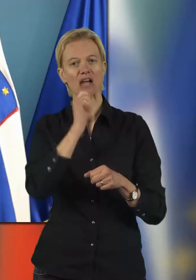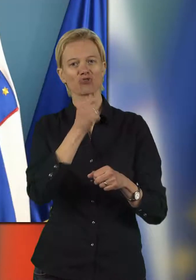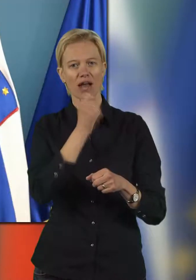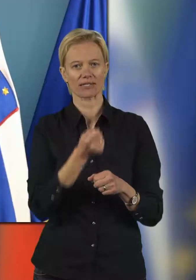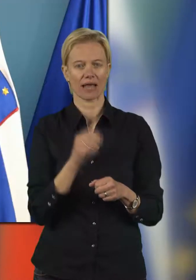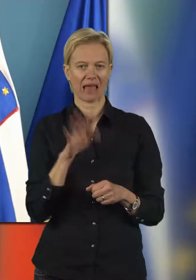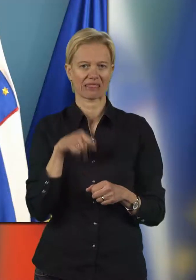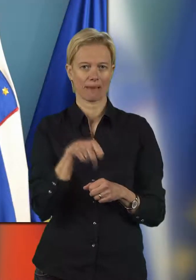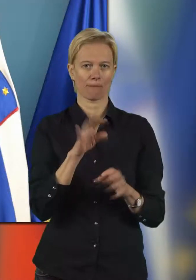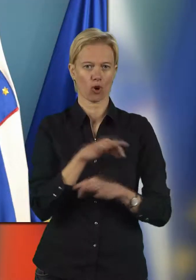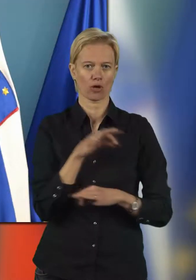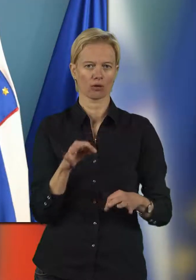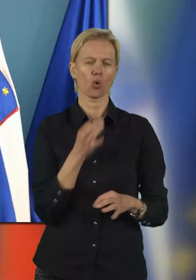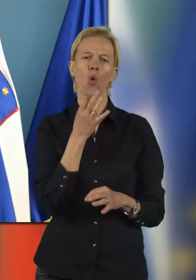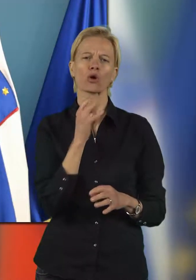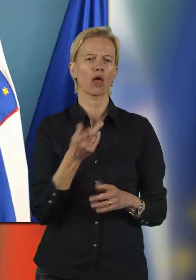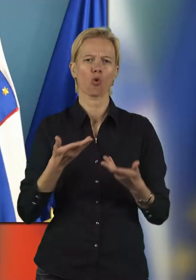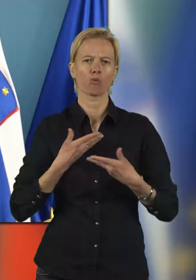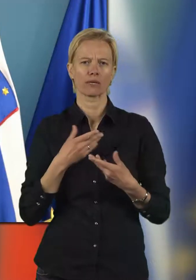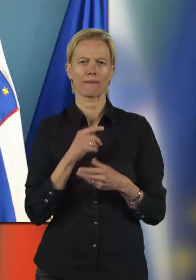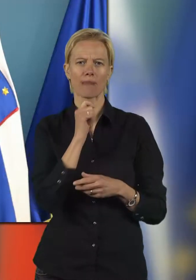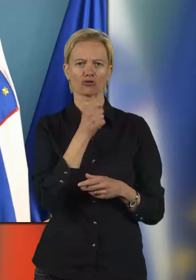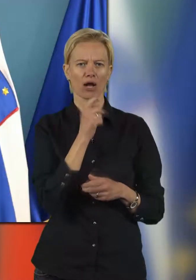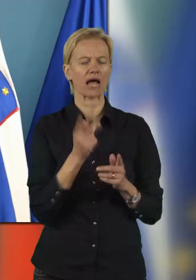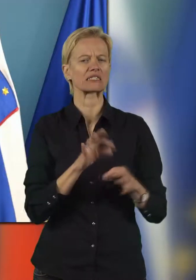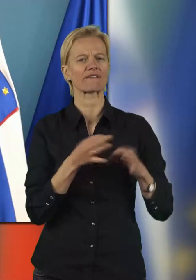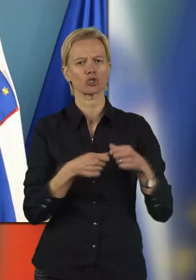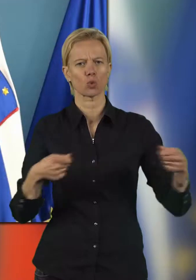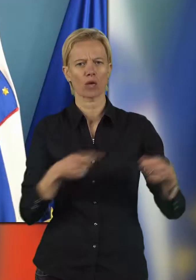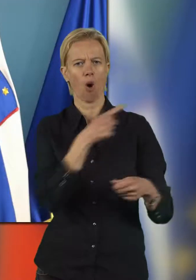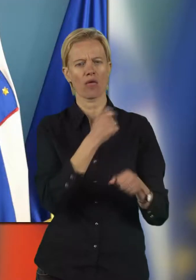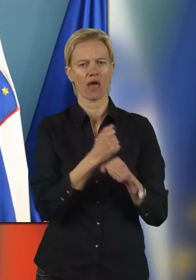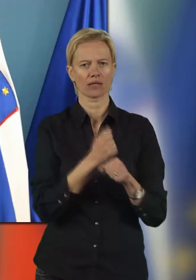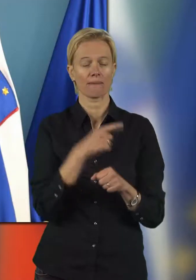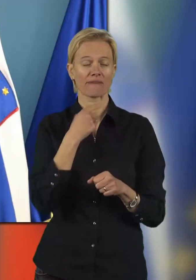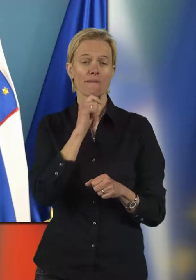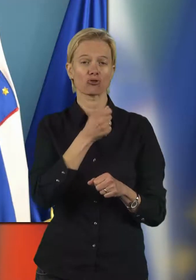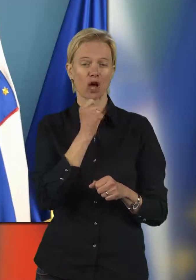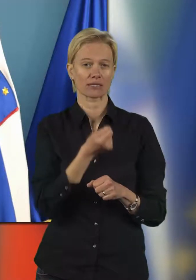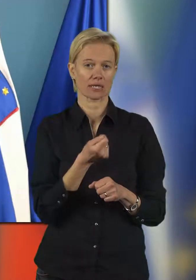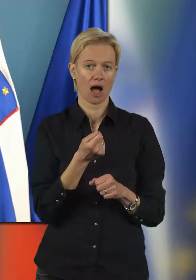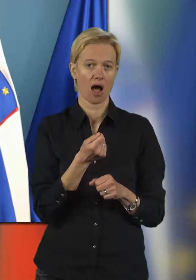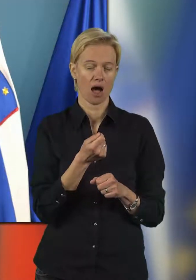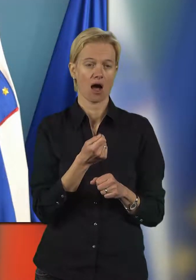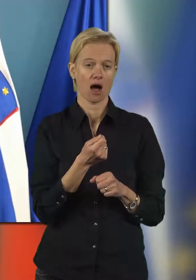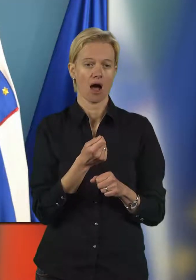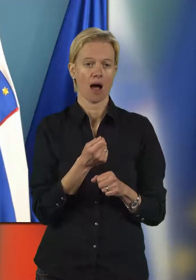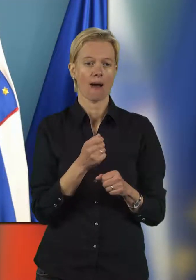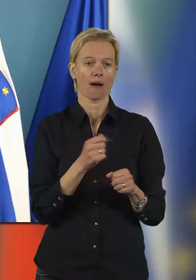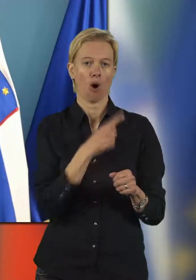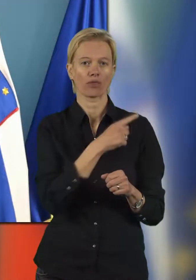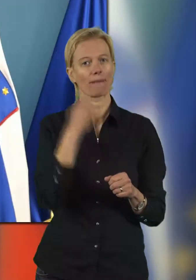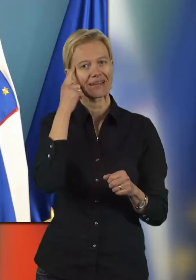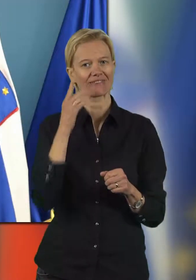Čim bolj natančno, če razdelate, kaj dobi Madžarska, kaj se zavezuje narediti? Madžarska je predvidena kot sovlagatelj, zato so